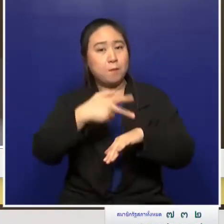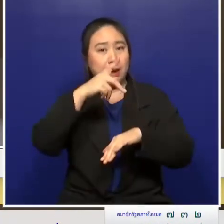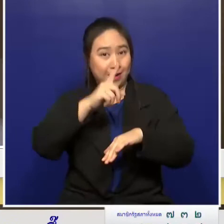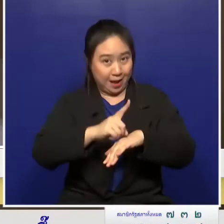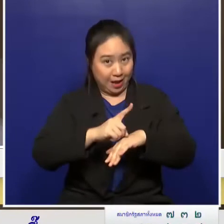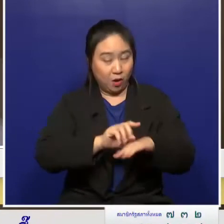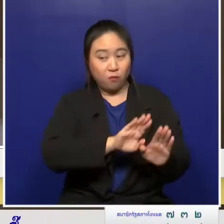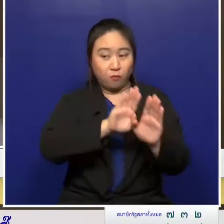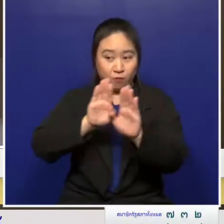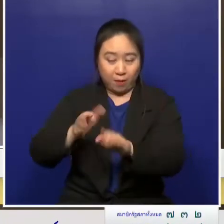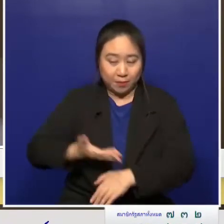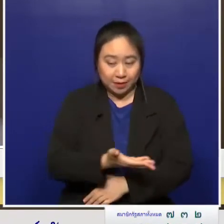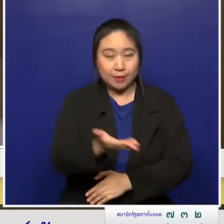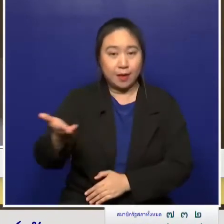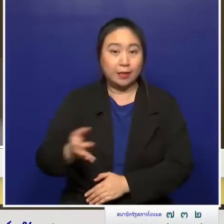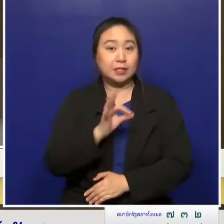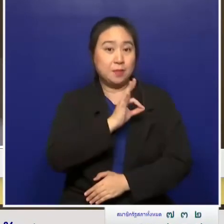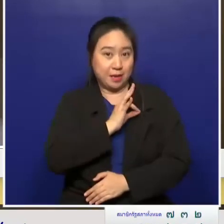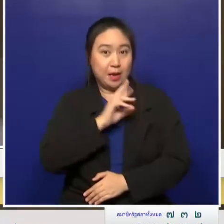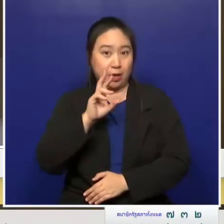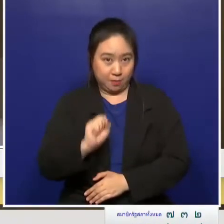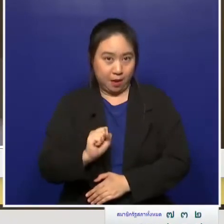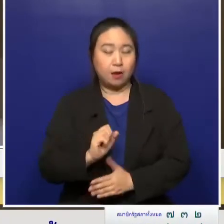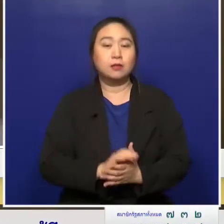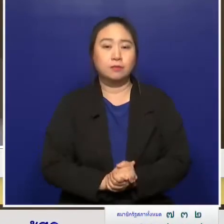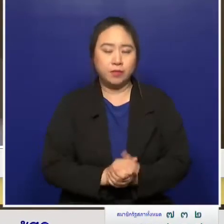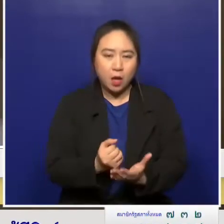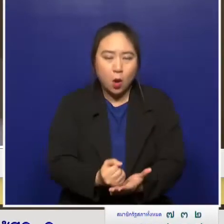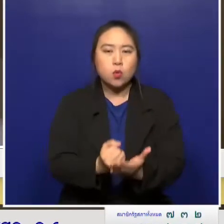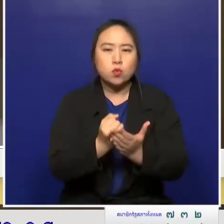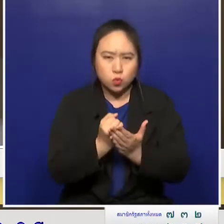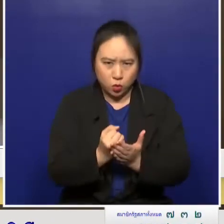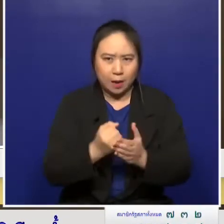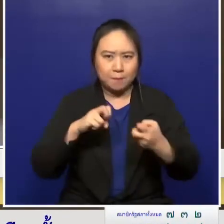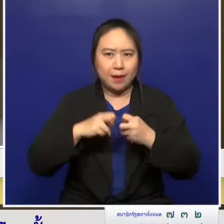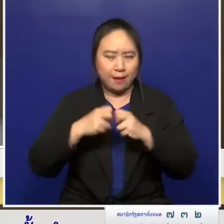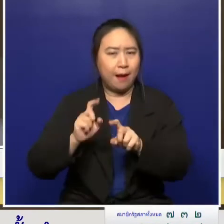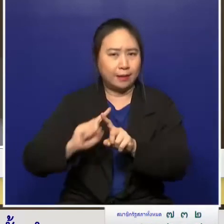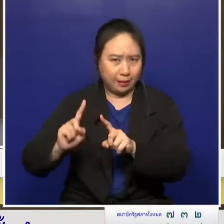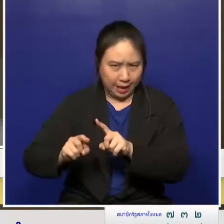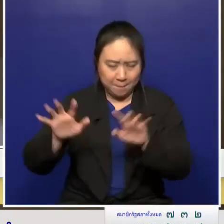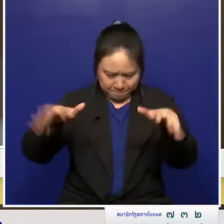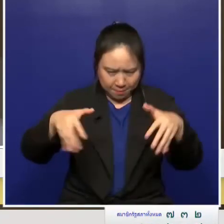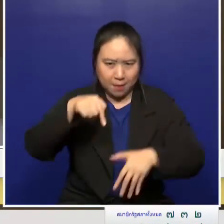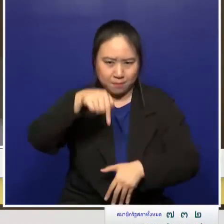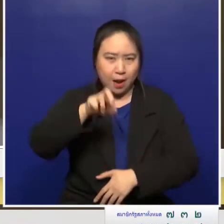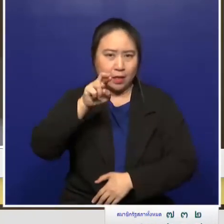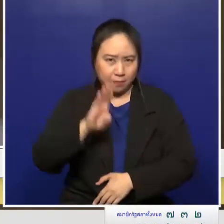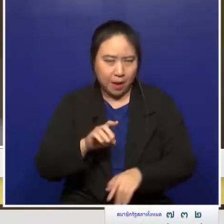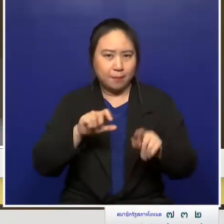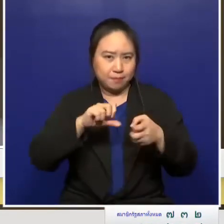ไปยังสมาชิกรัฐสภาทุกท่านช่วยกันเอาปัญหาเข้ามาอยู่ในระบบรัฐสภาของเ